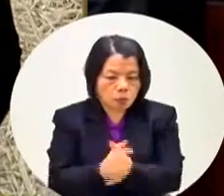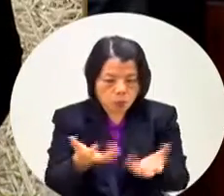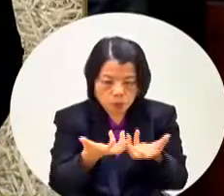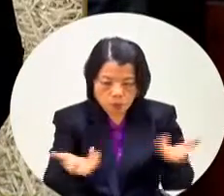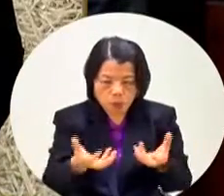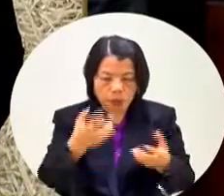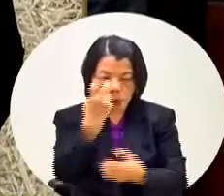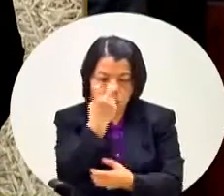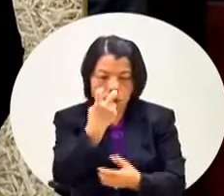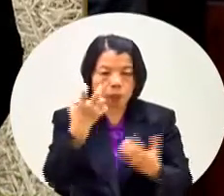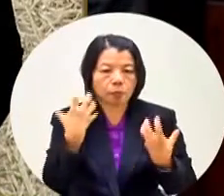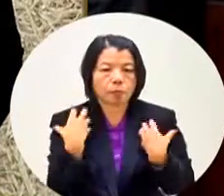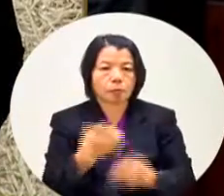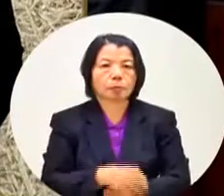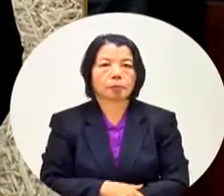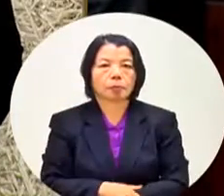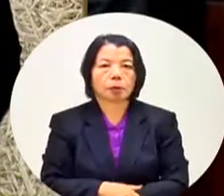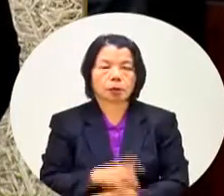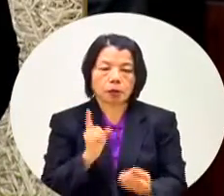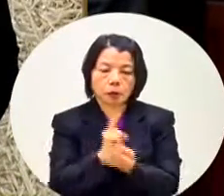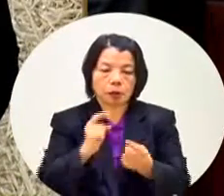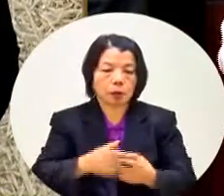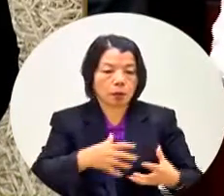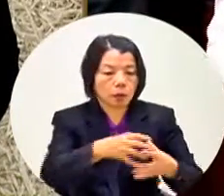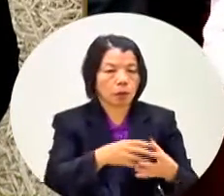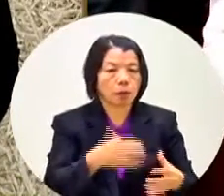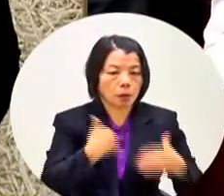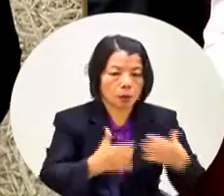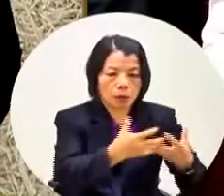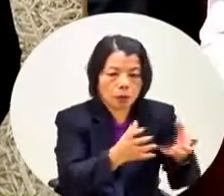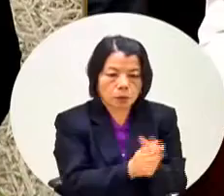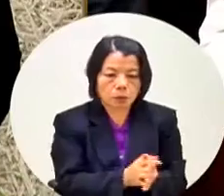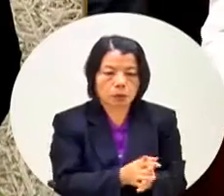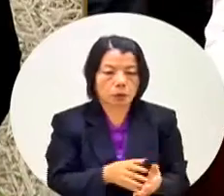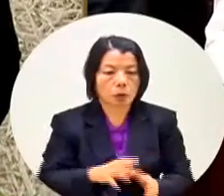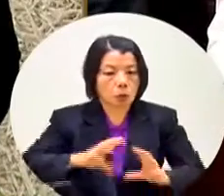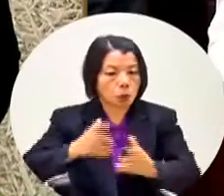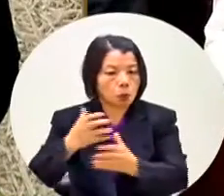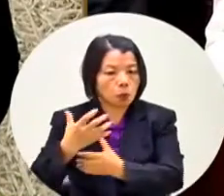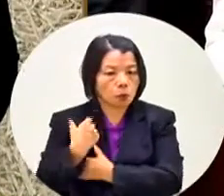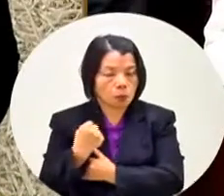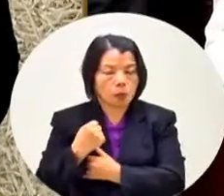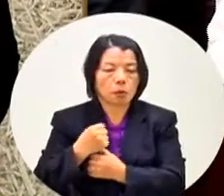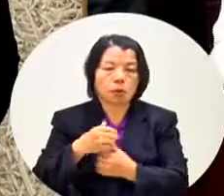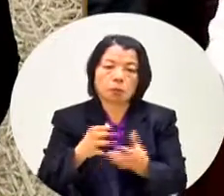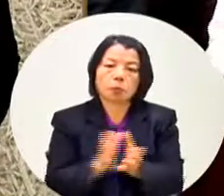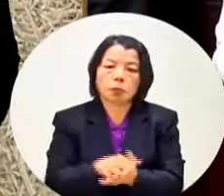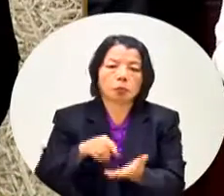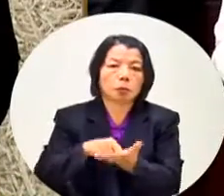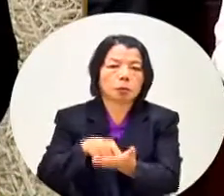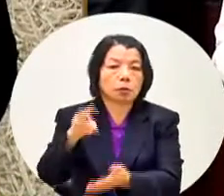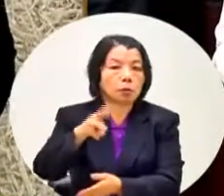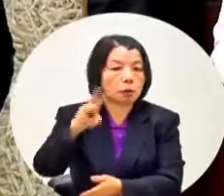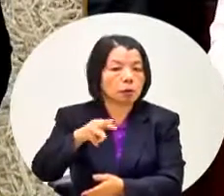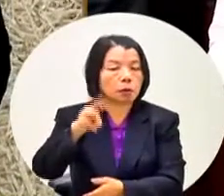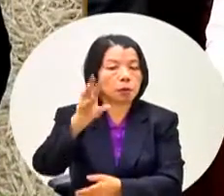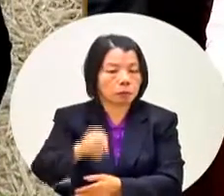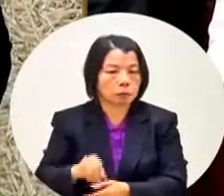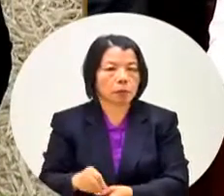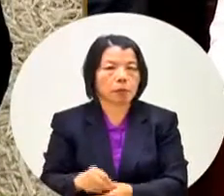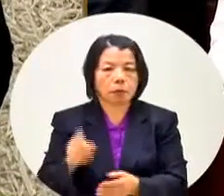谢谢。 那有醒村跟乐群，那乐群的部分呢？我们现在是它有16栋的古迹